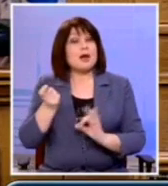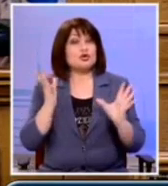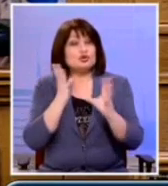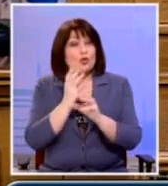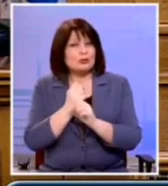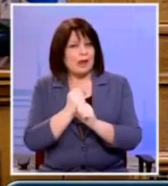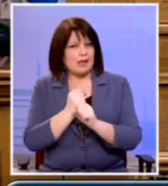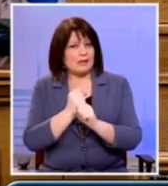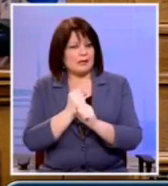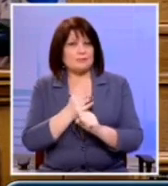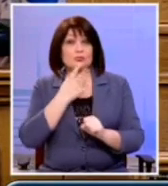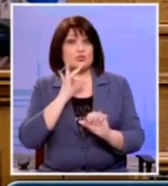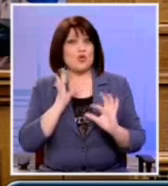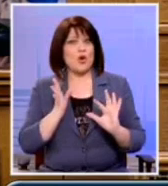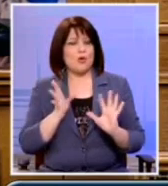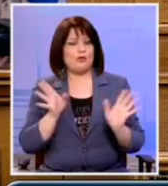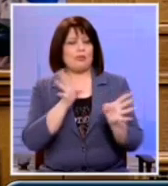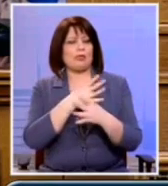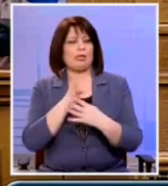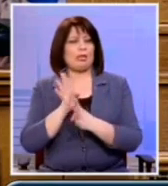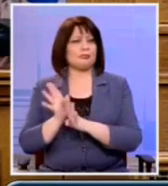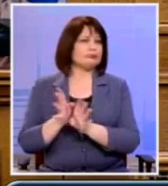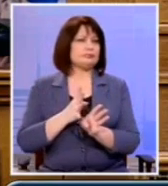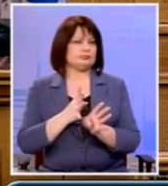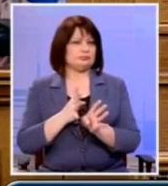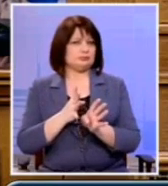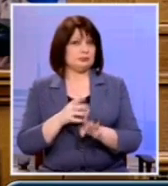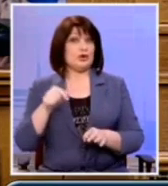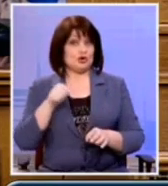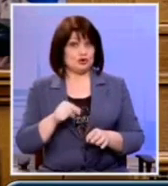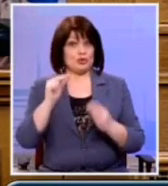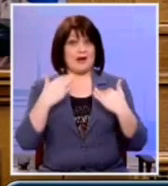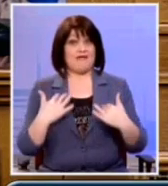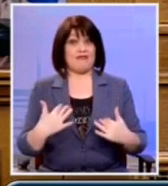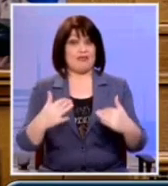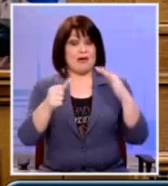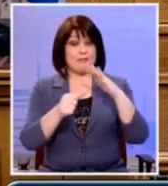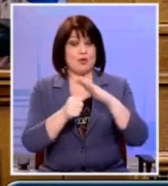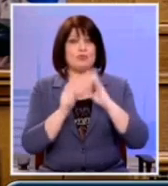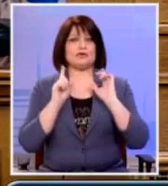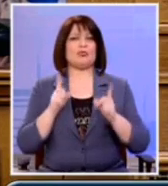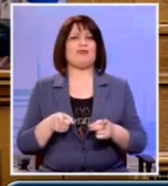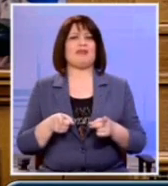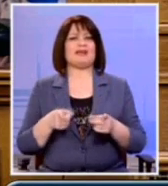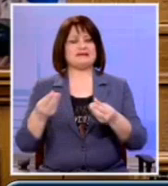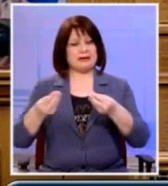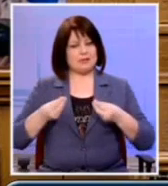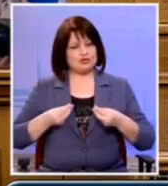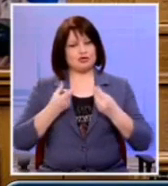Κυρίως λόγω του προσανατολισμού που η Βουλή, μέσω της Προέδρου της, αποφάσισε να δώσει στην Επιτροπή